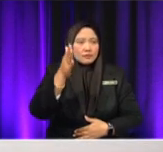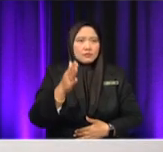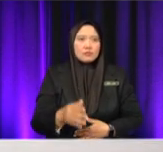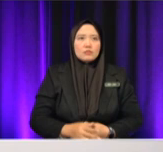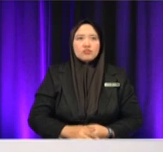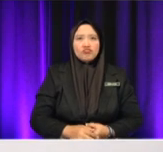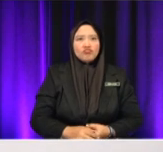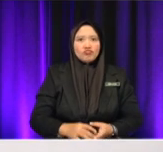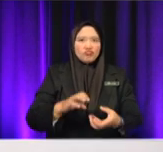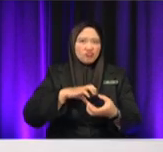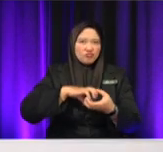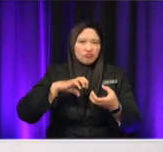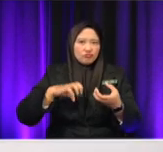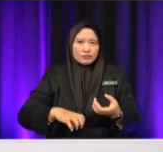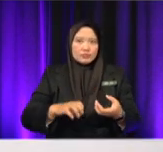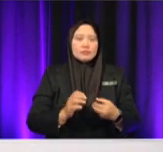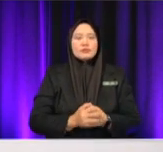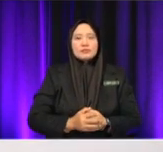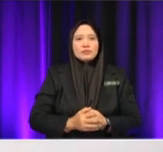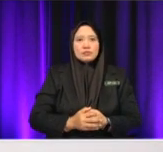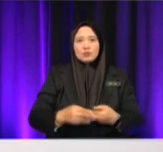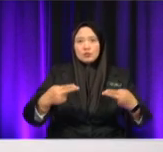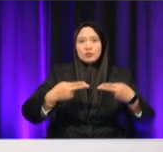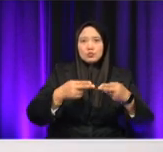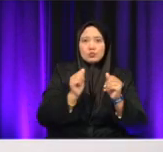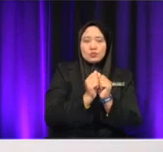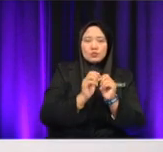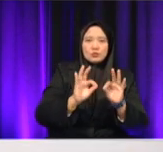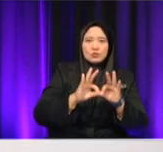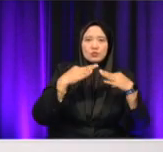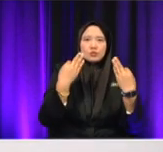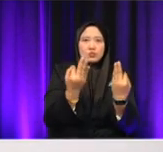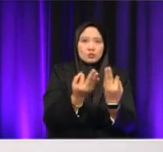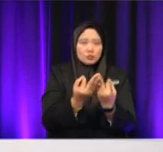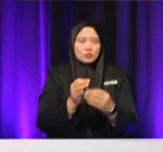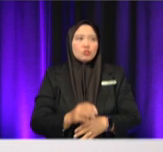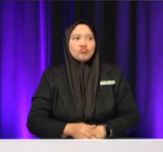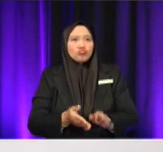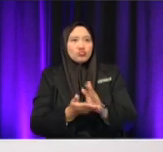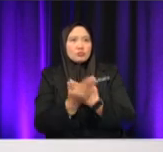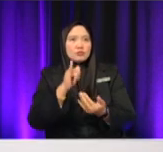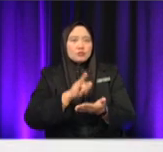hendaklah menjalankan tanggung jawab dengan baik agar kehamilan keluarga dapat diketahui